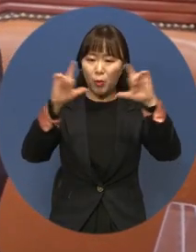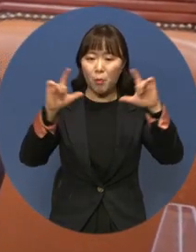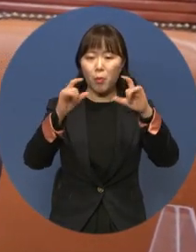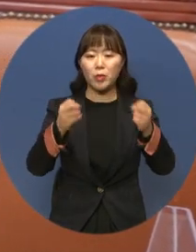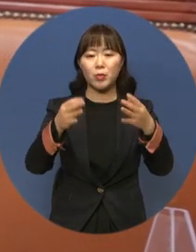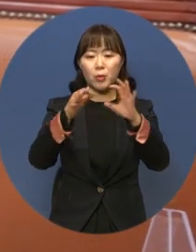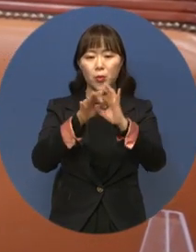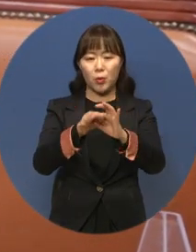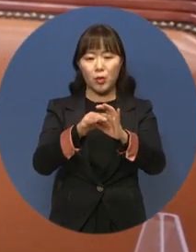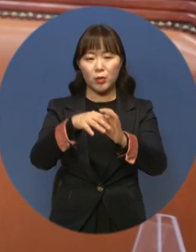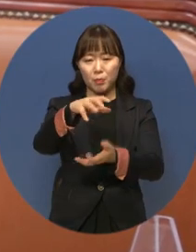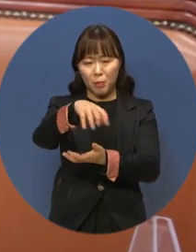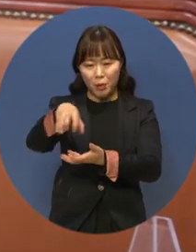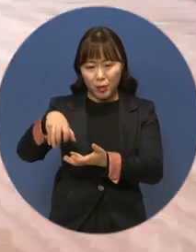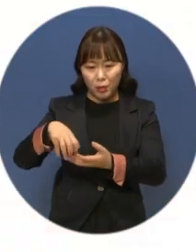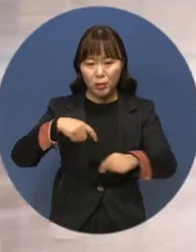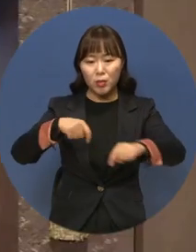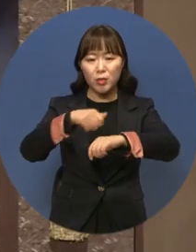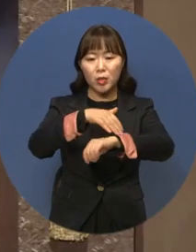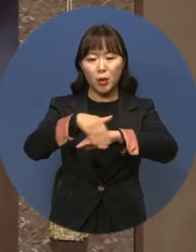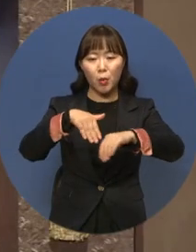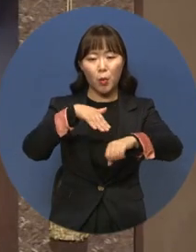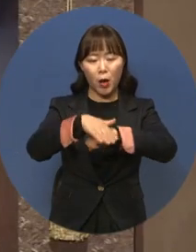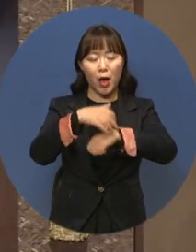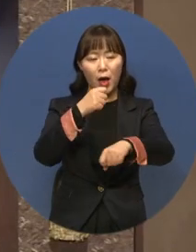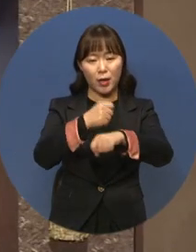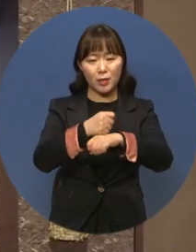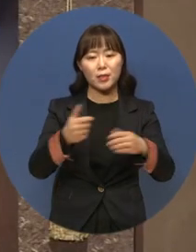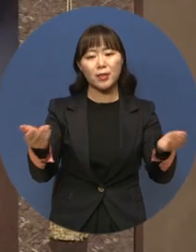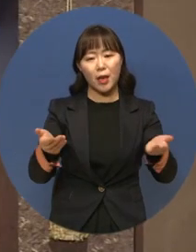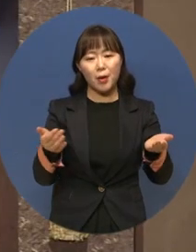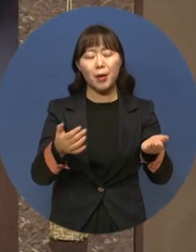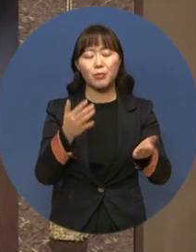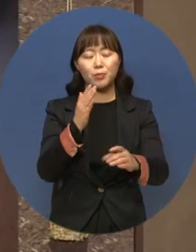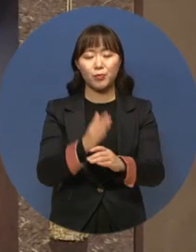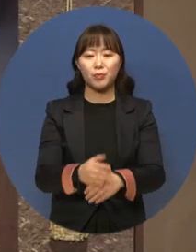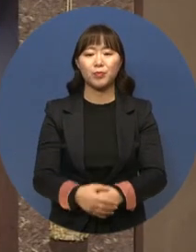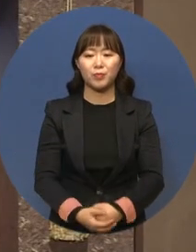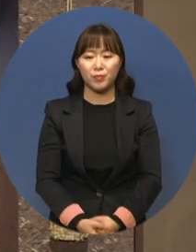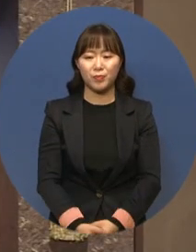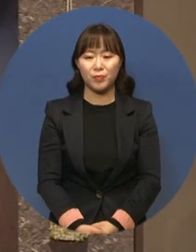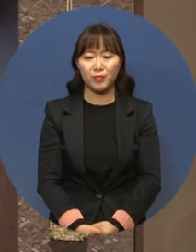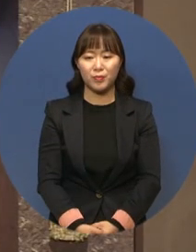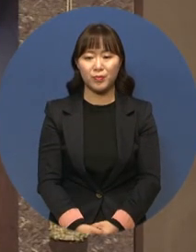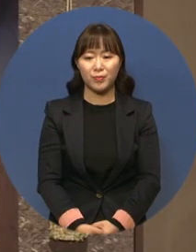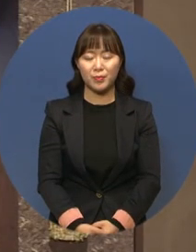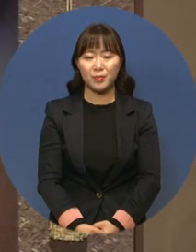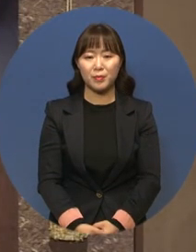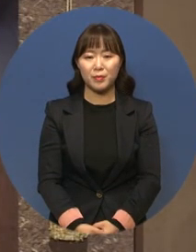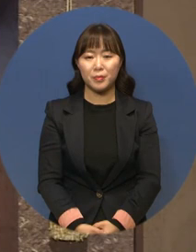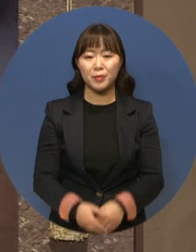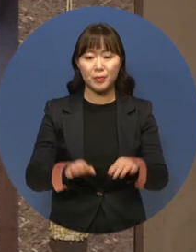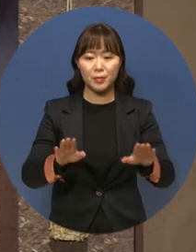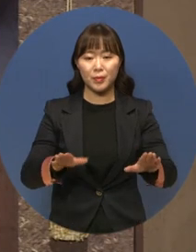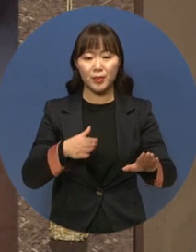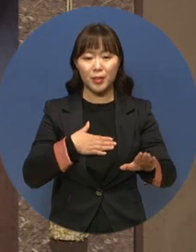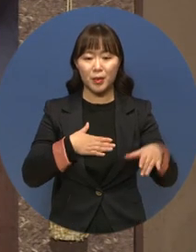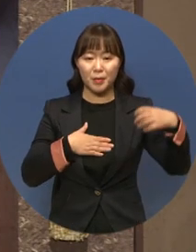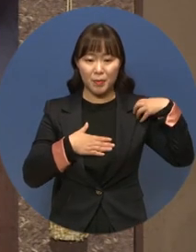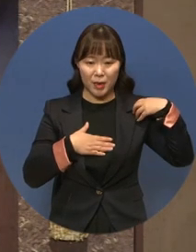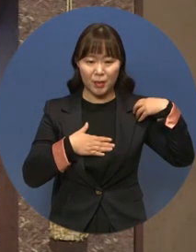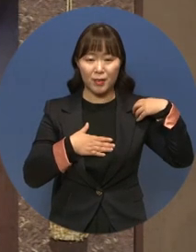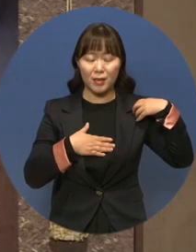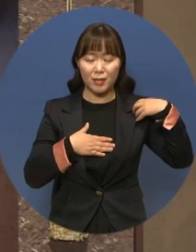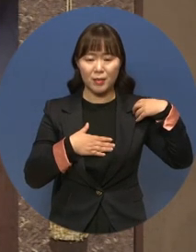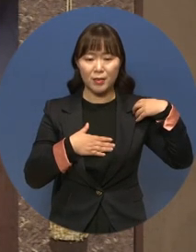모아서 네. 그걸 이제 정책화 시켜 나가는 작업을 해 오고 있습니다. 그래서 지금 제가 임기를